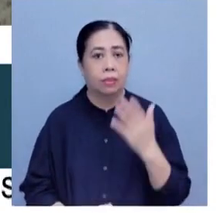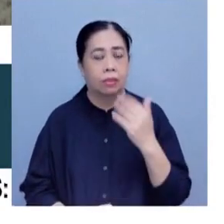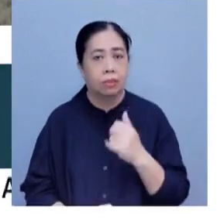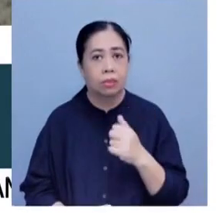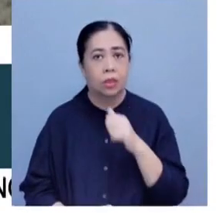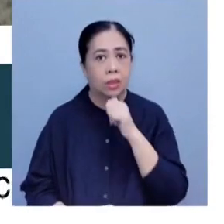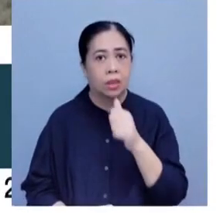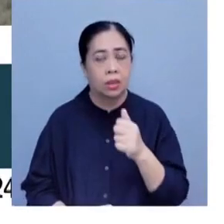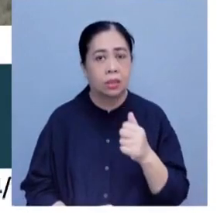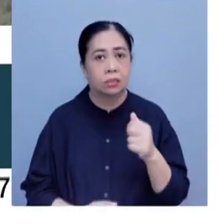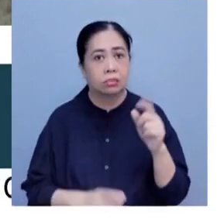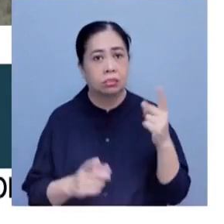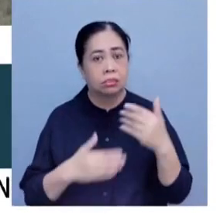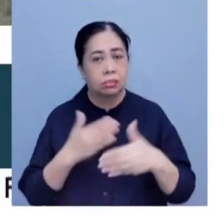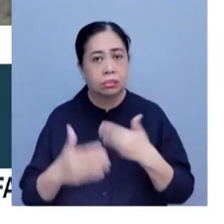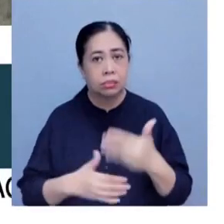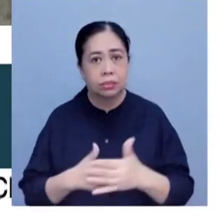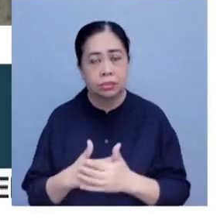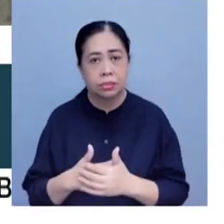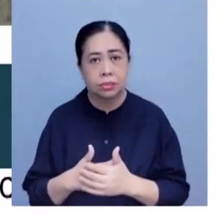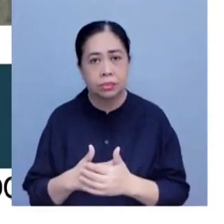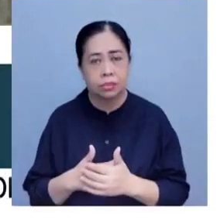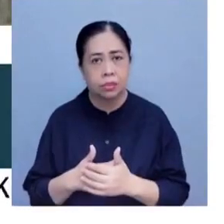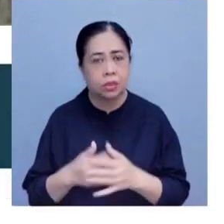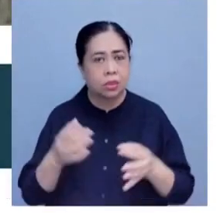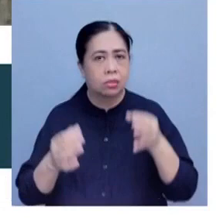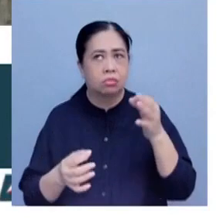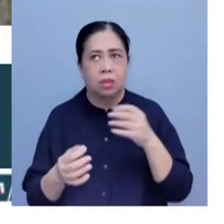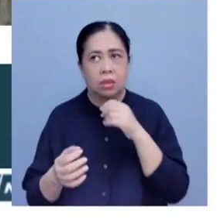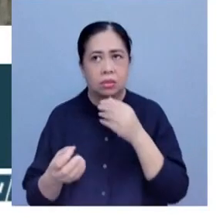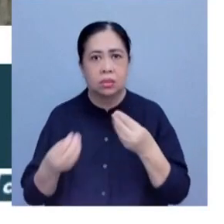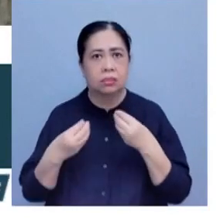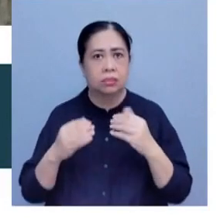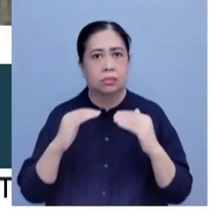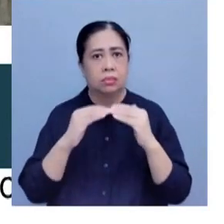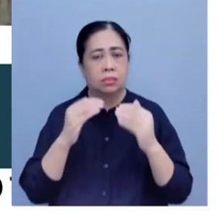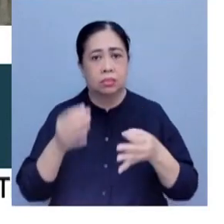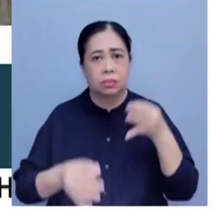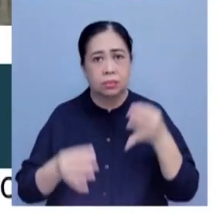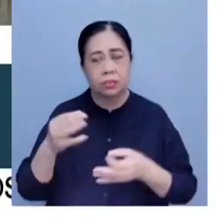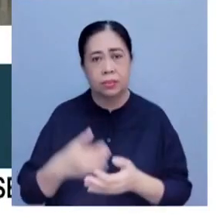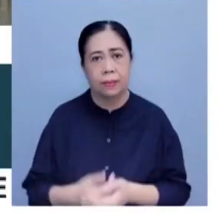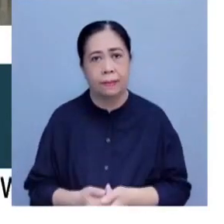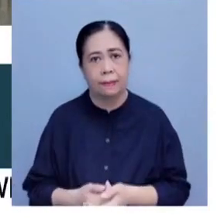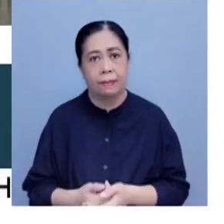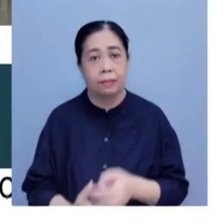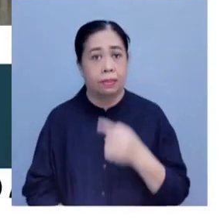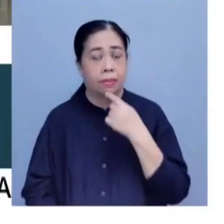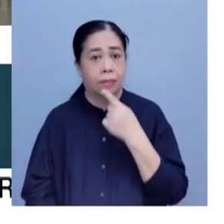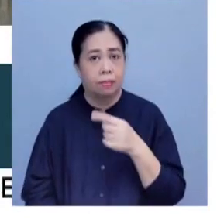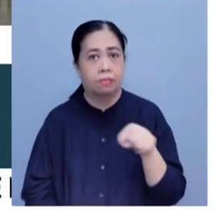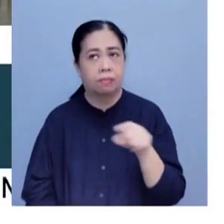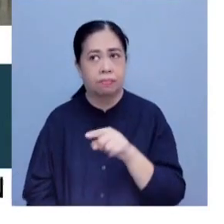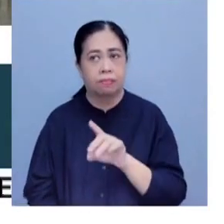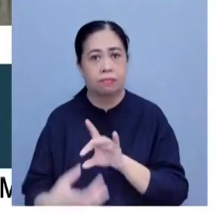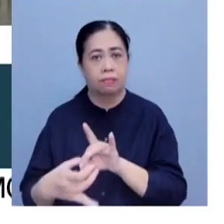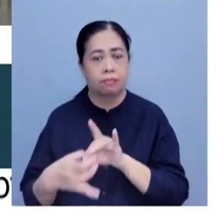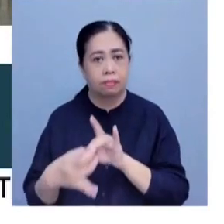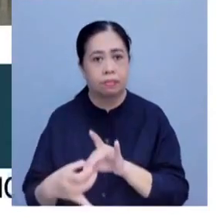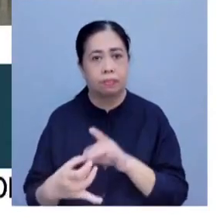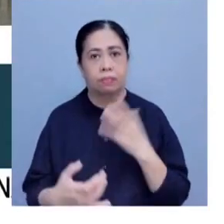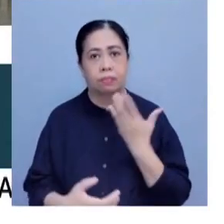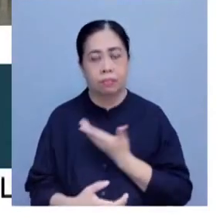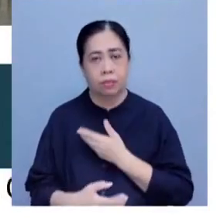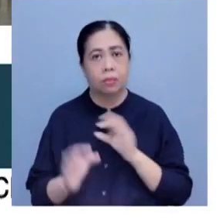hindi dumadaloy ang hustisya sa amin. Ano? Sinabi niya na sila ay kaisa ng aming